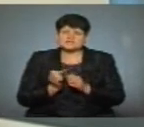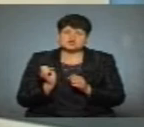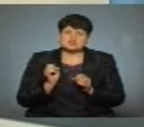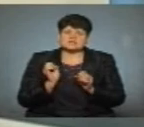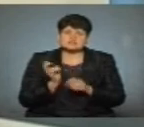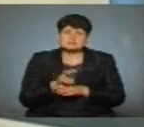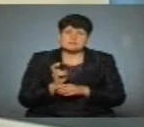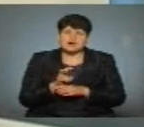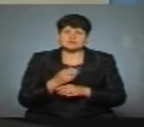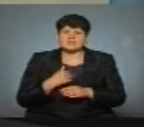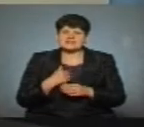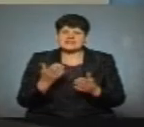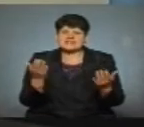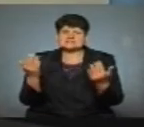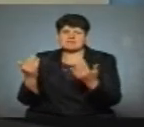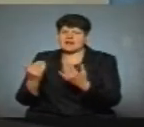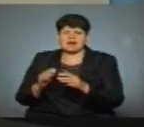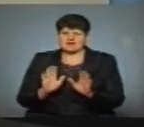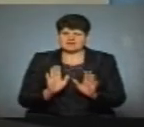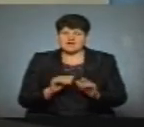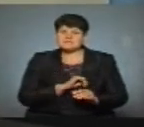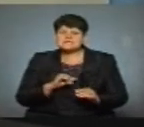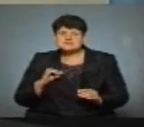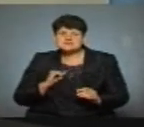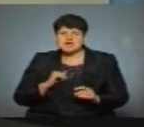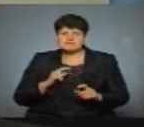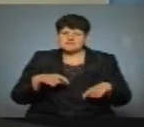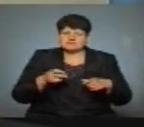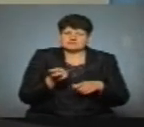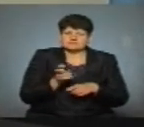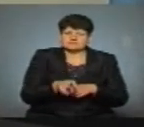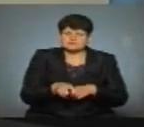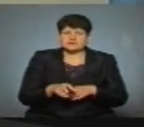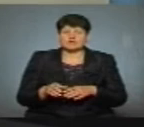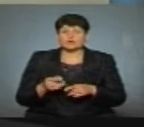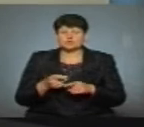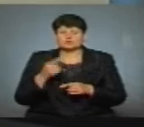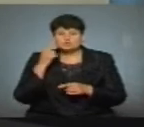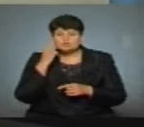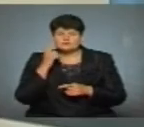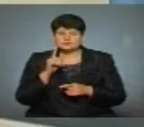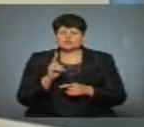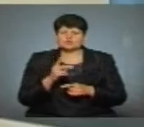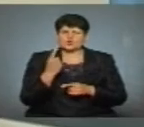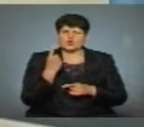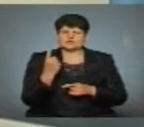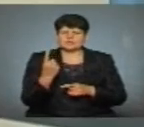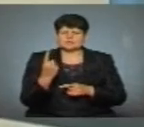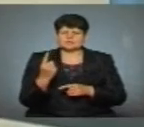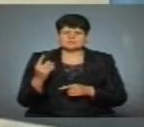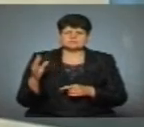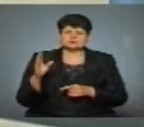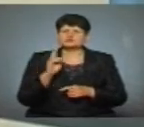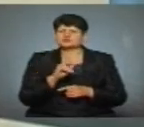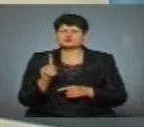збиратися, щоб нас не збирали, а ми збиралися самі. Щоб не думали, що хтось одноосібно там за хлопця